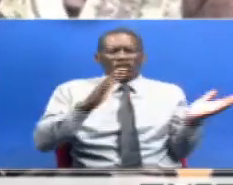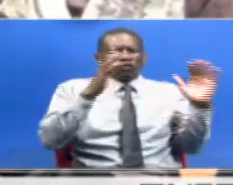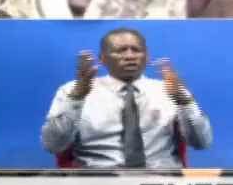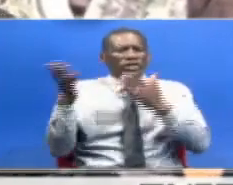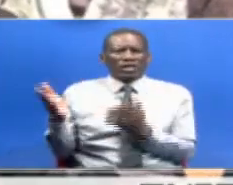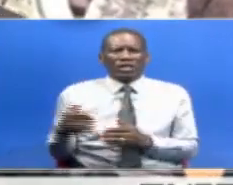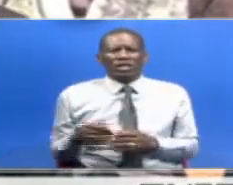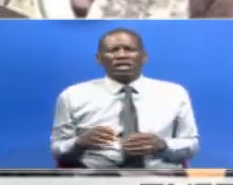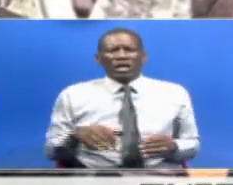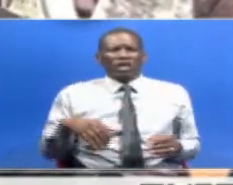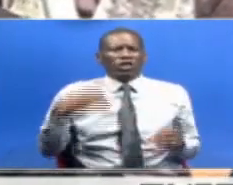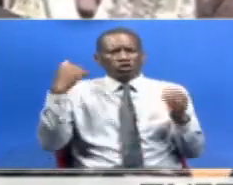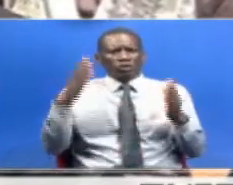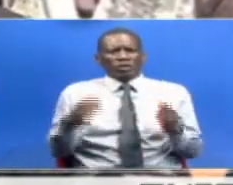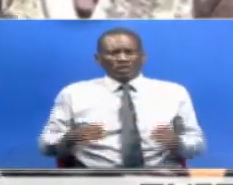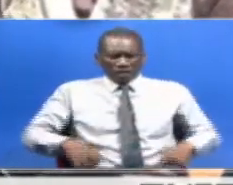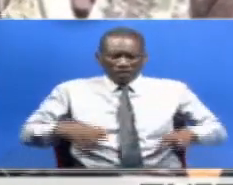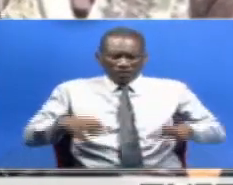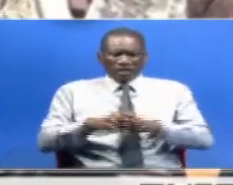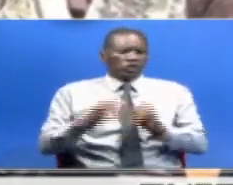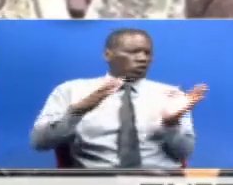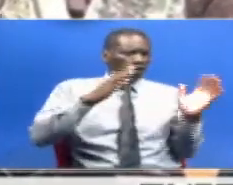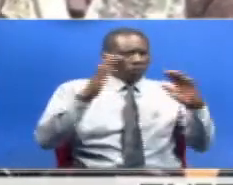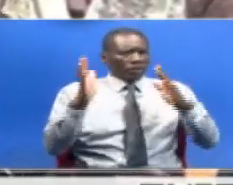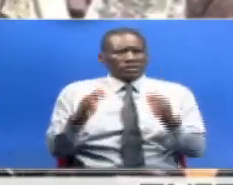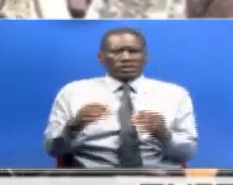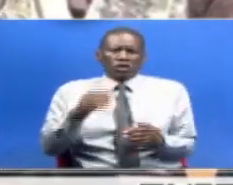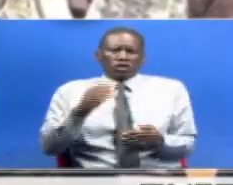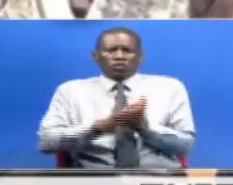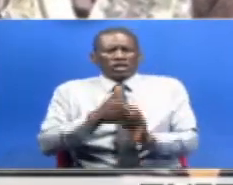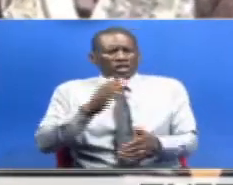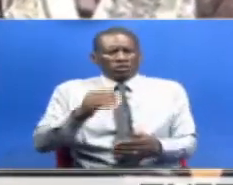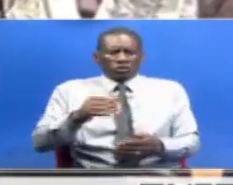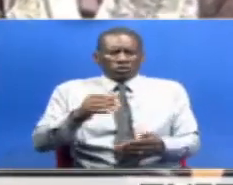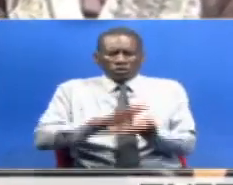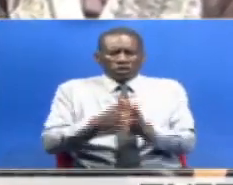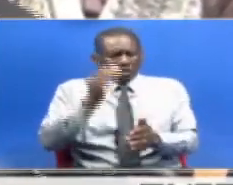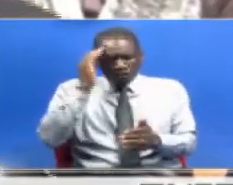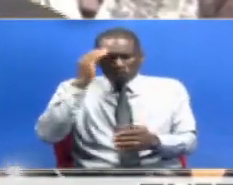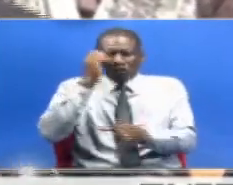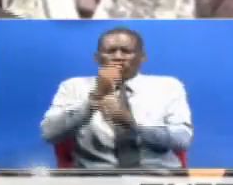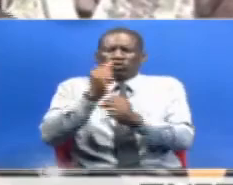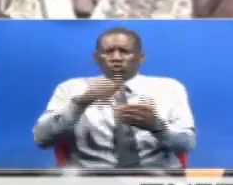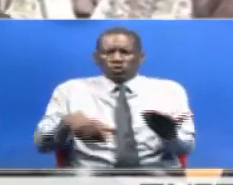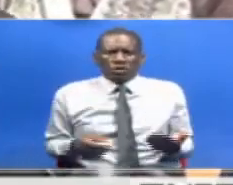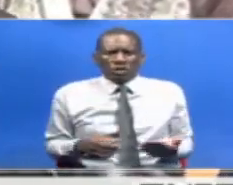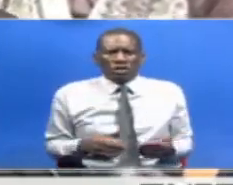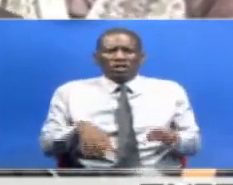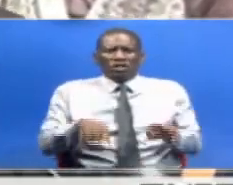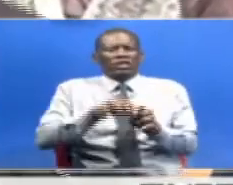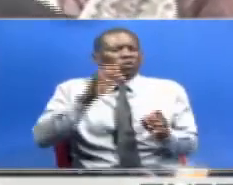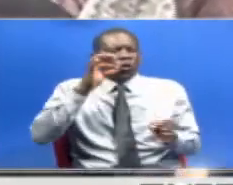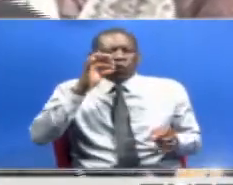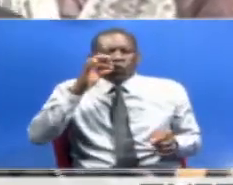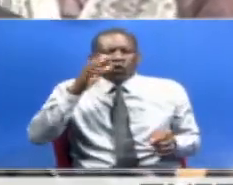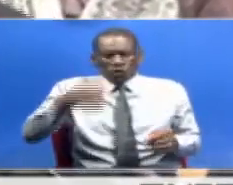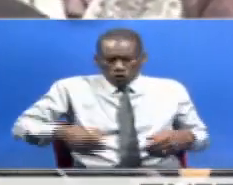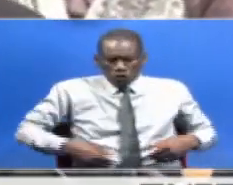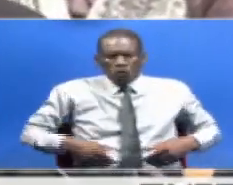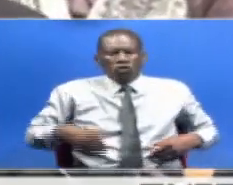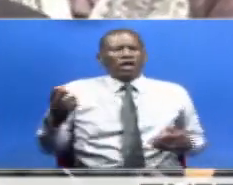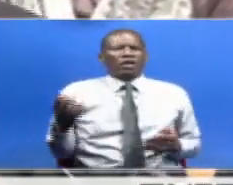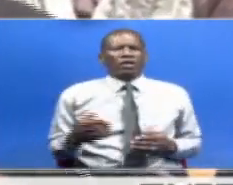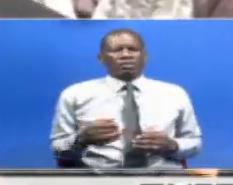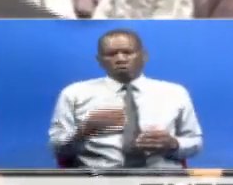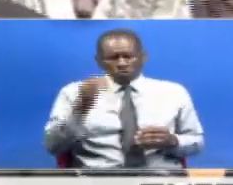Jambazi na, kwani kama anakosa masomo afanye nini? Anakula mkokaa. Mkokaa. Hata bangi wanafuta vijana, kama maana hakuna